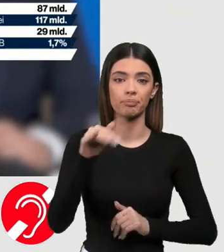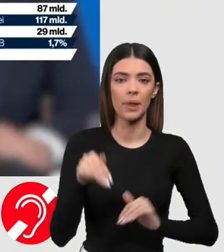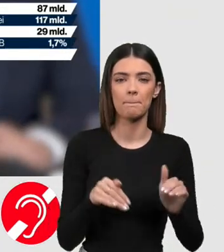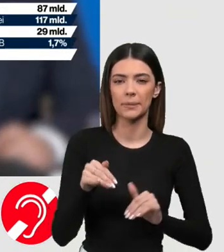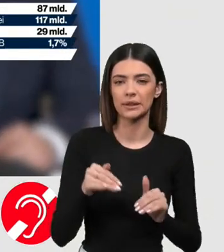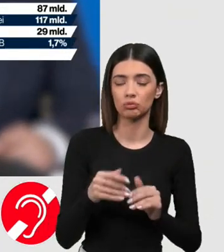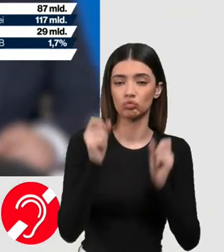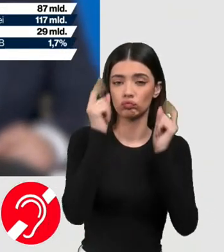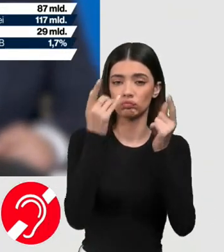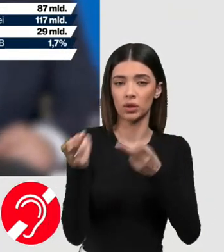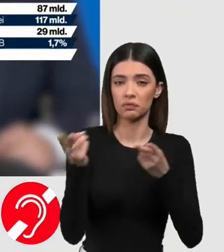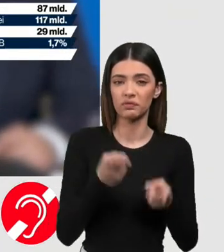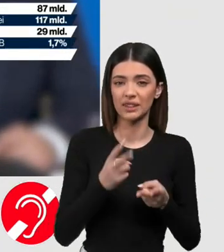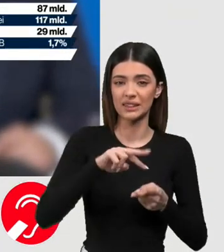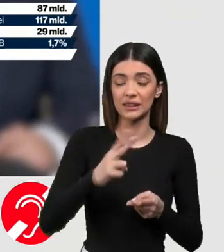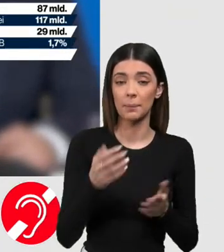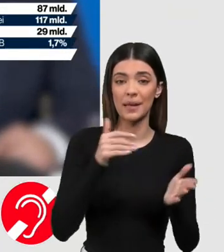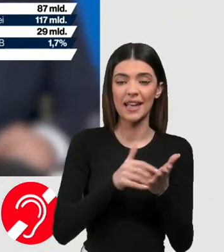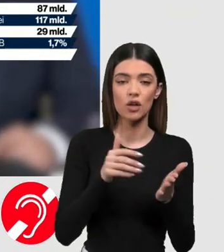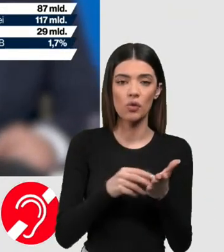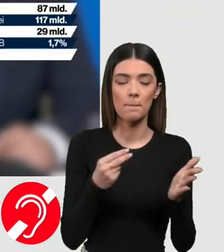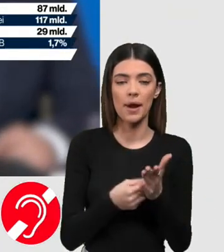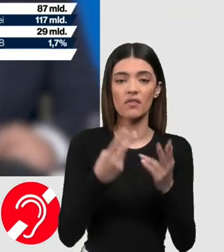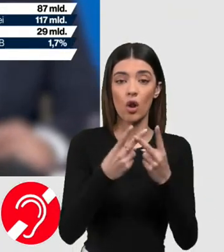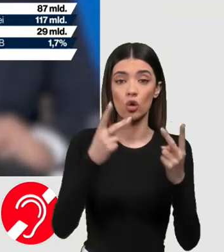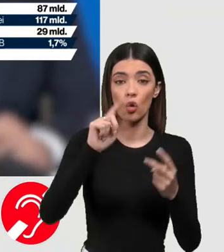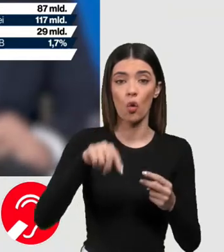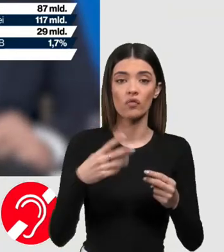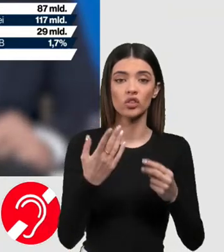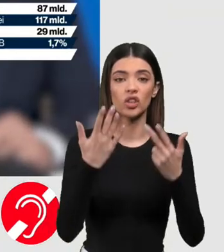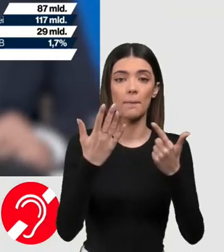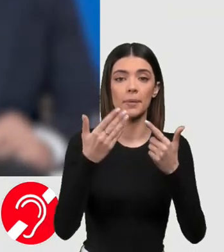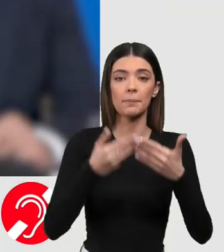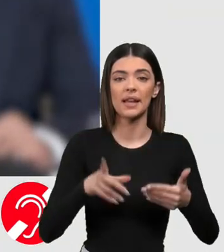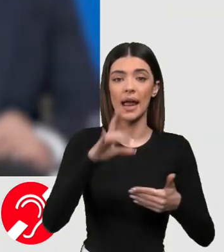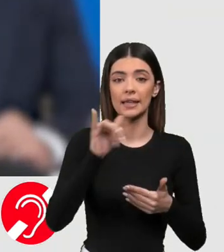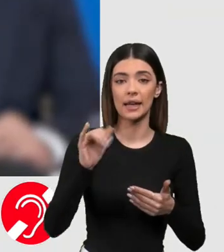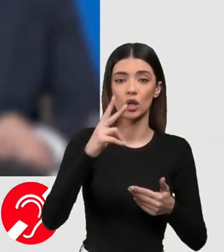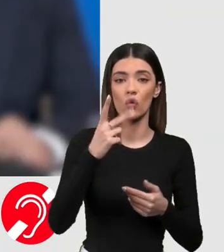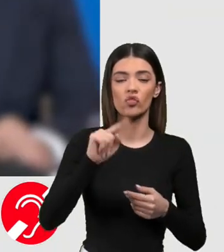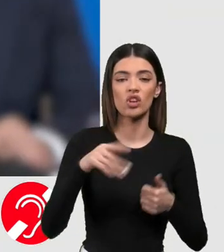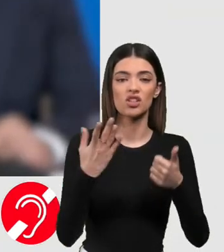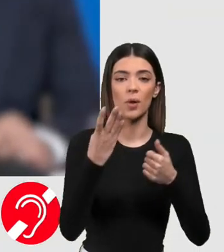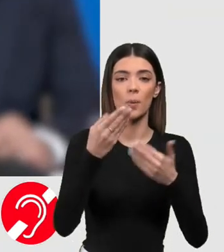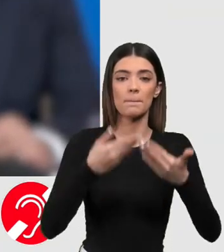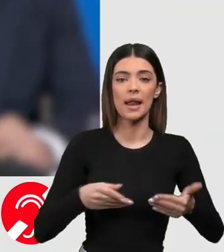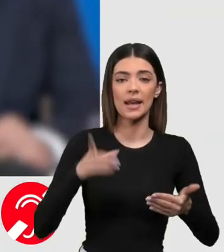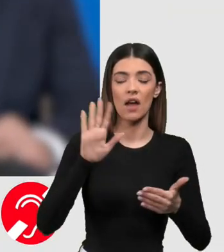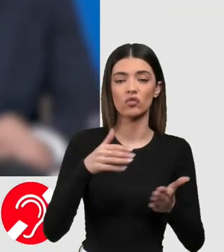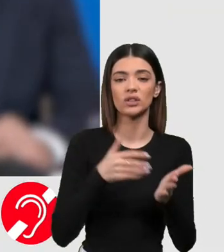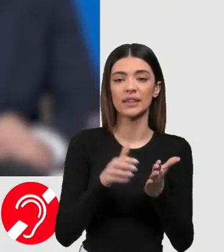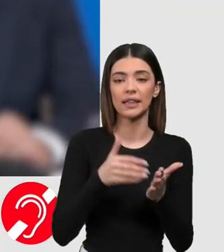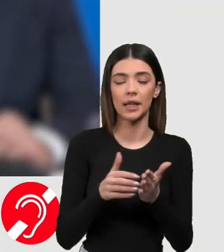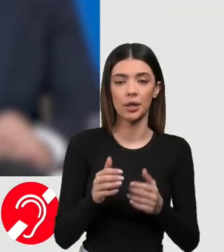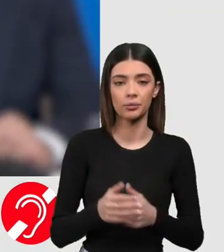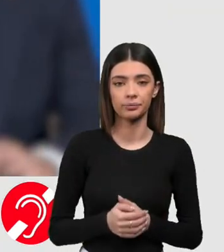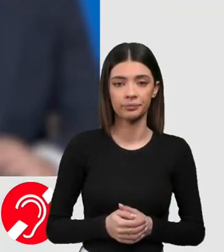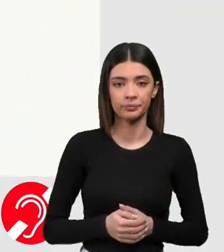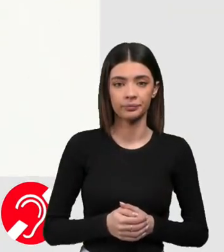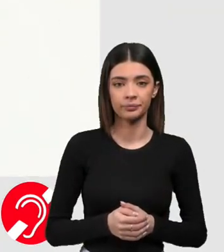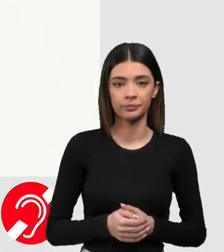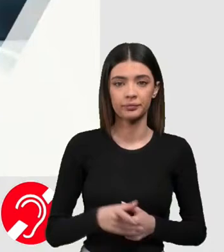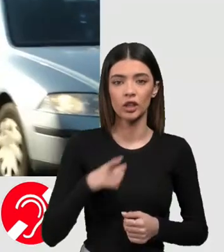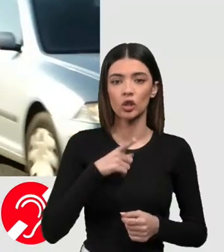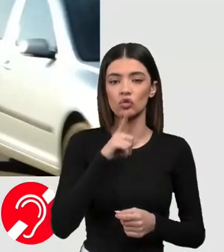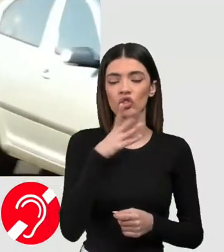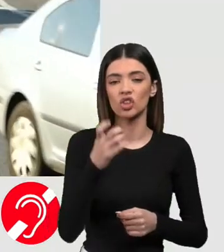PIB. Misterul vine, în schimb, de la cheltuielile de capital în valoare de 2,7 miliarde de lei, dintre care 2,64 miliarde cheltuieli cu armament.